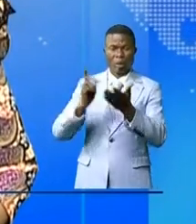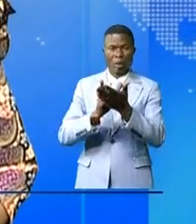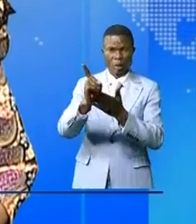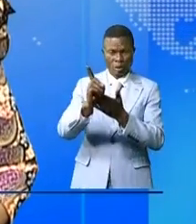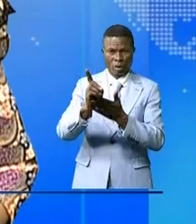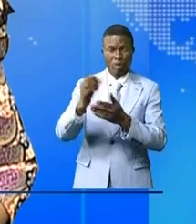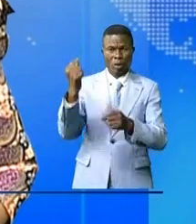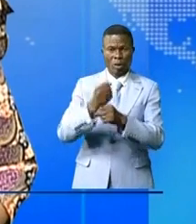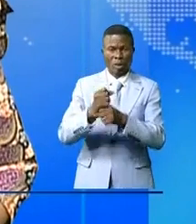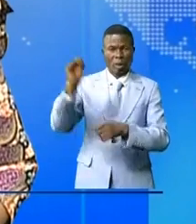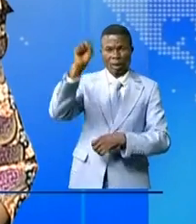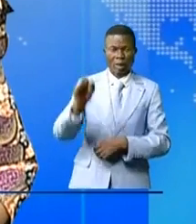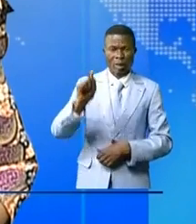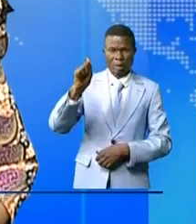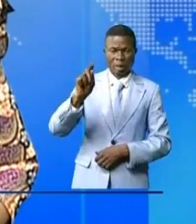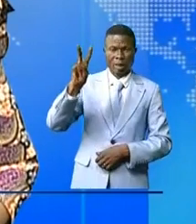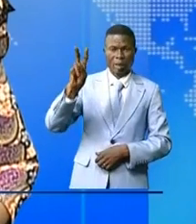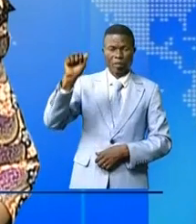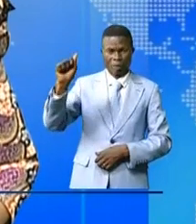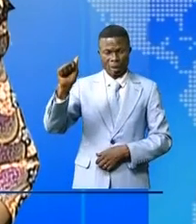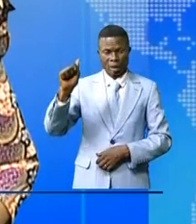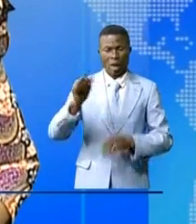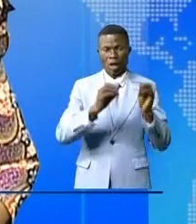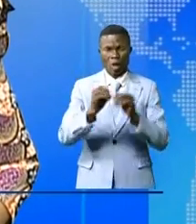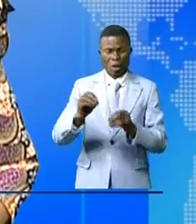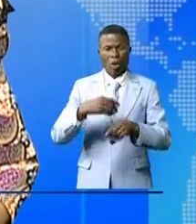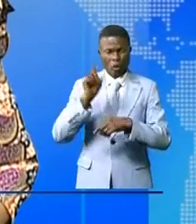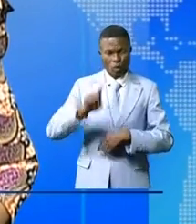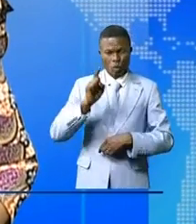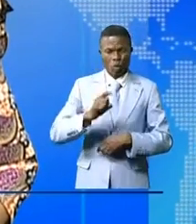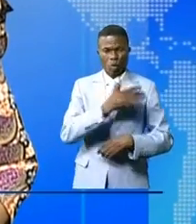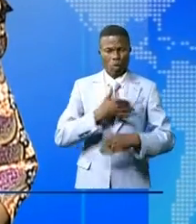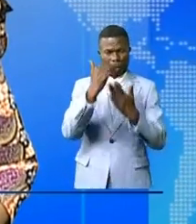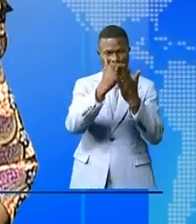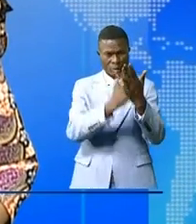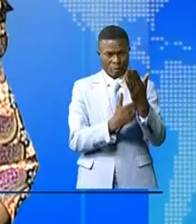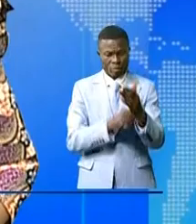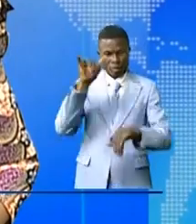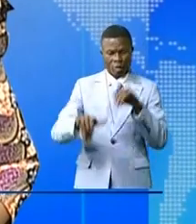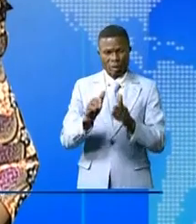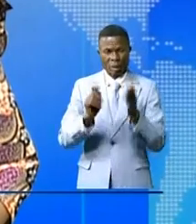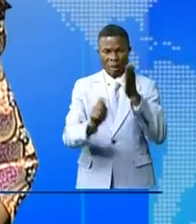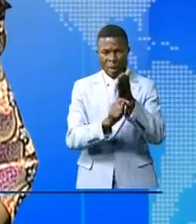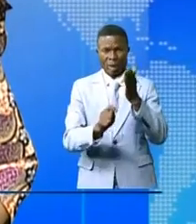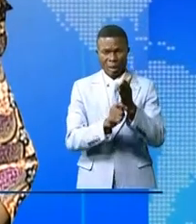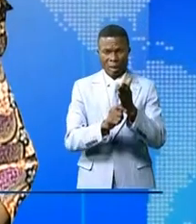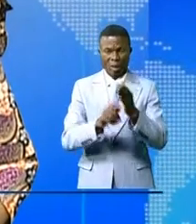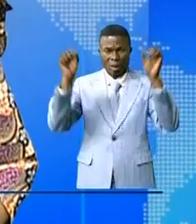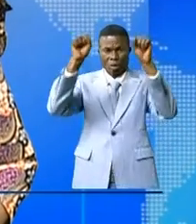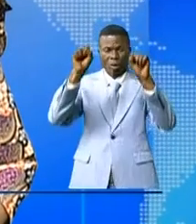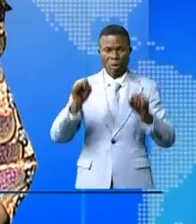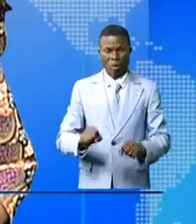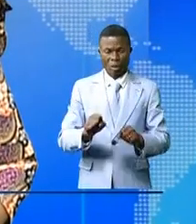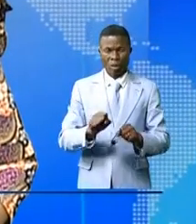d'accise STDA en sigle, ils sont tenus de se faire enregistrer auprès du secrétariat technique du système